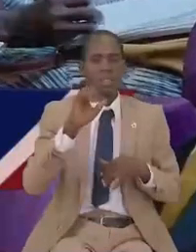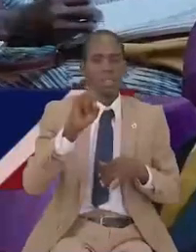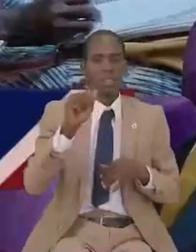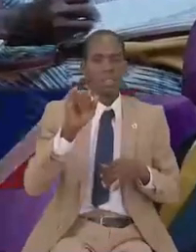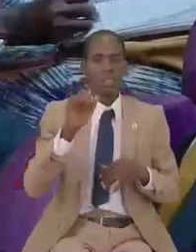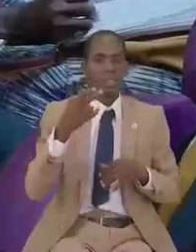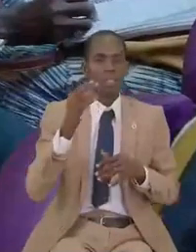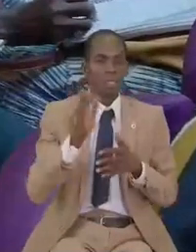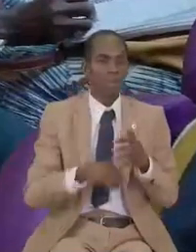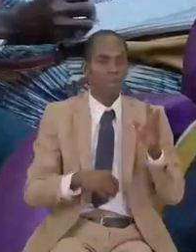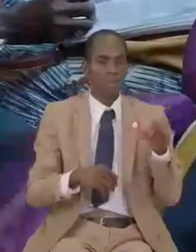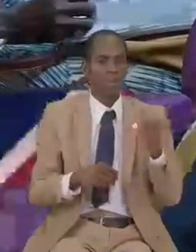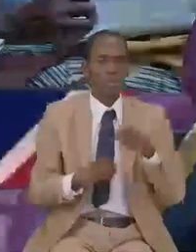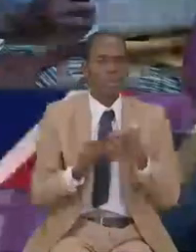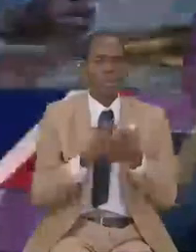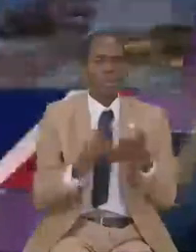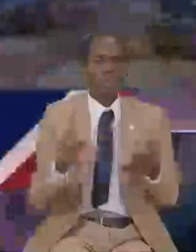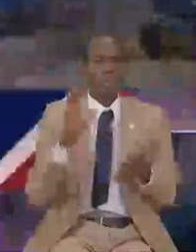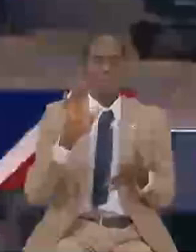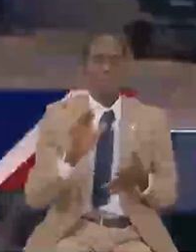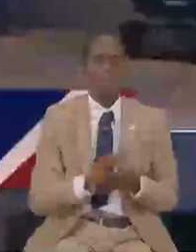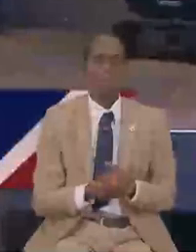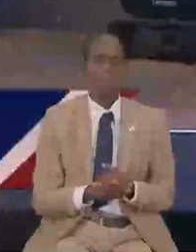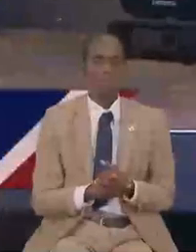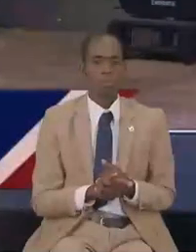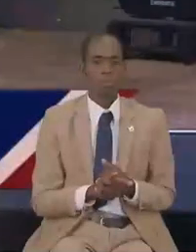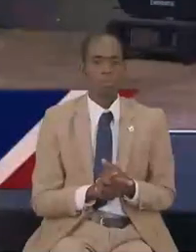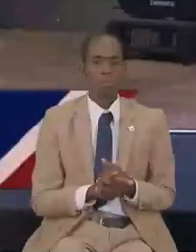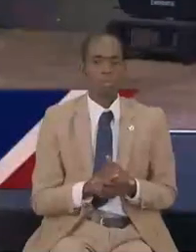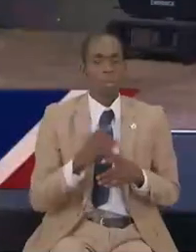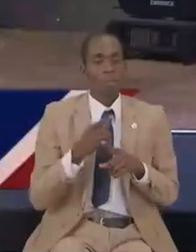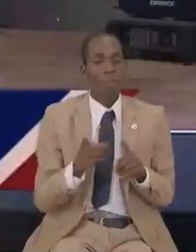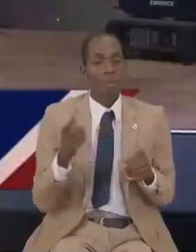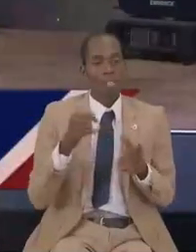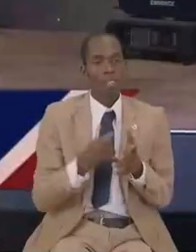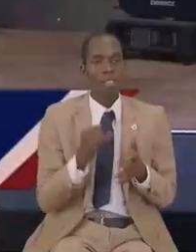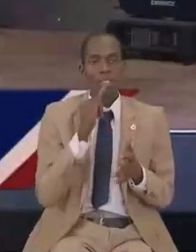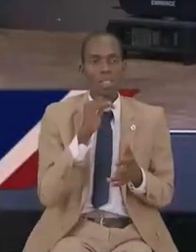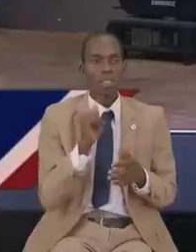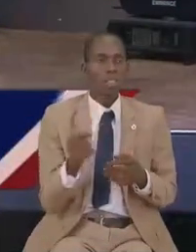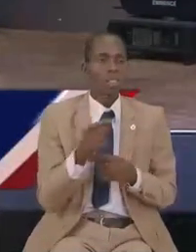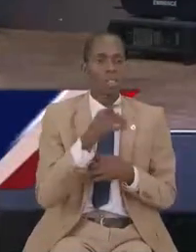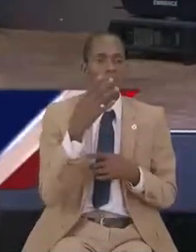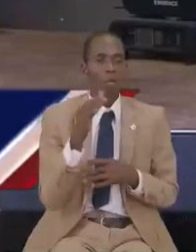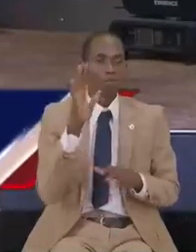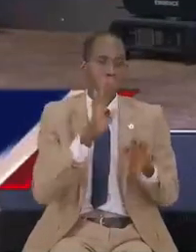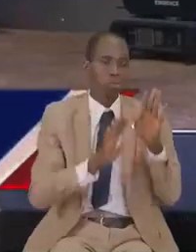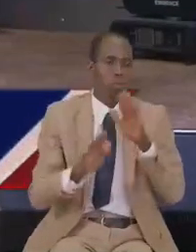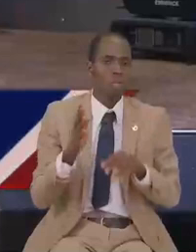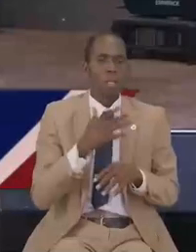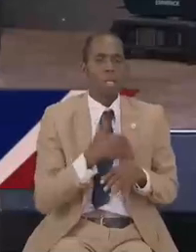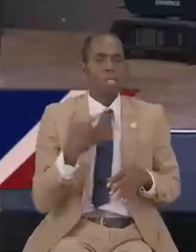comment ceci leur était arrivé comme ça. Et Ésaïe chapitre 22,